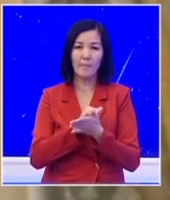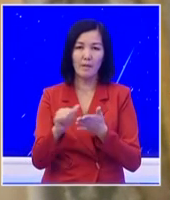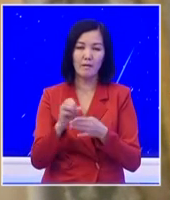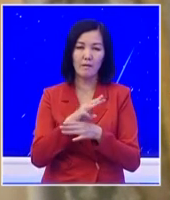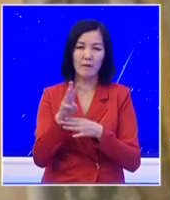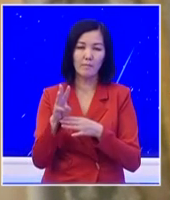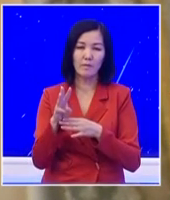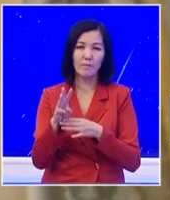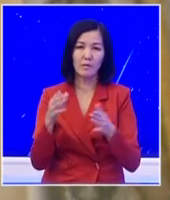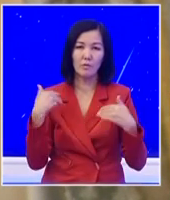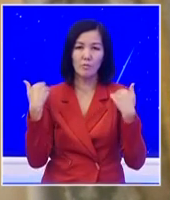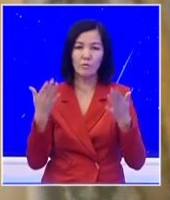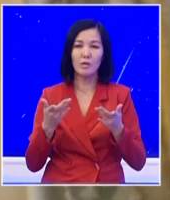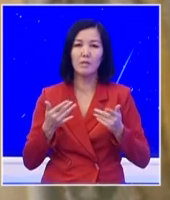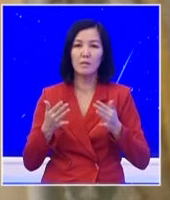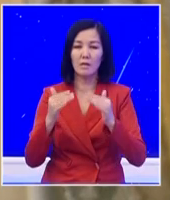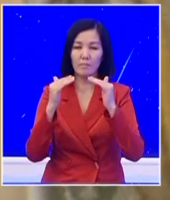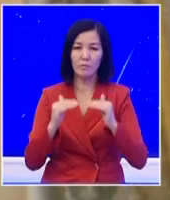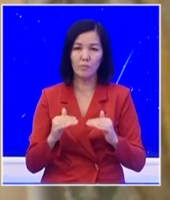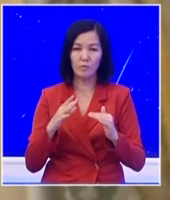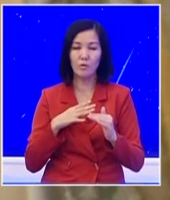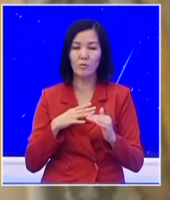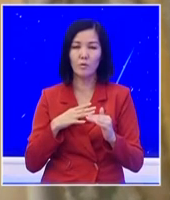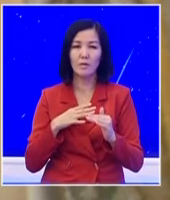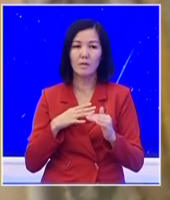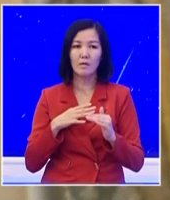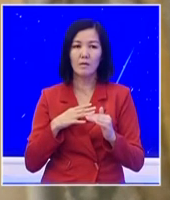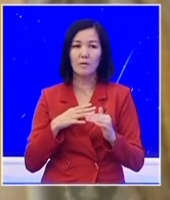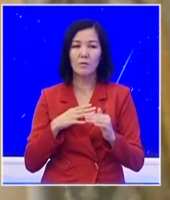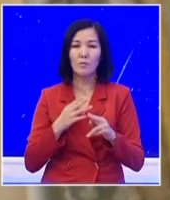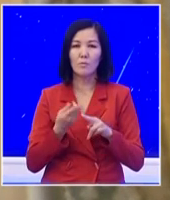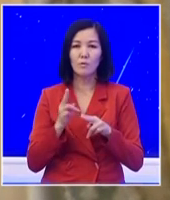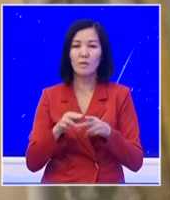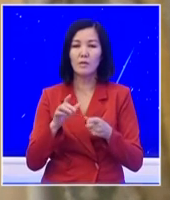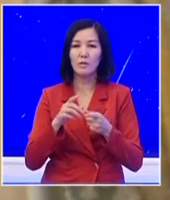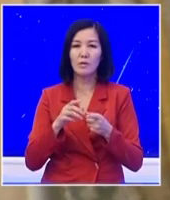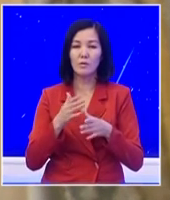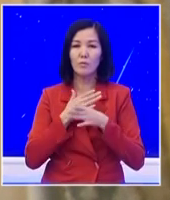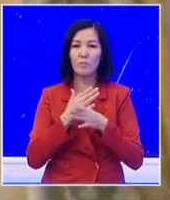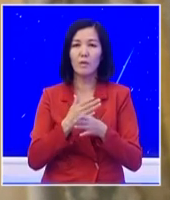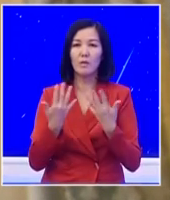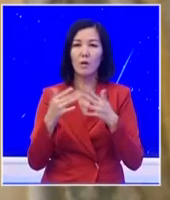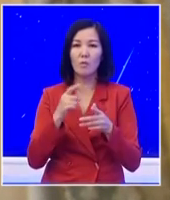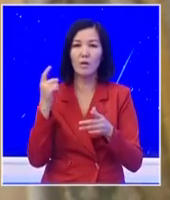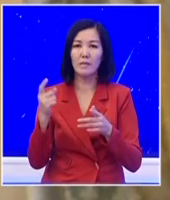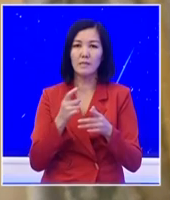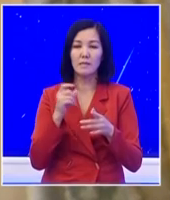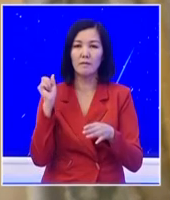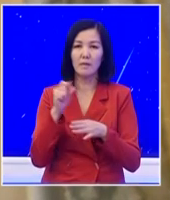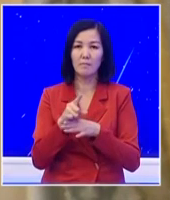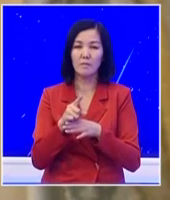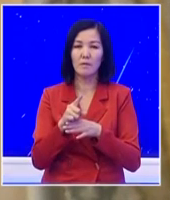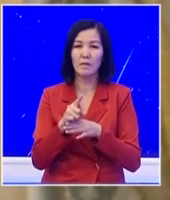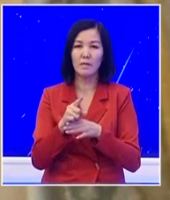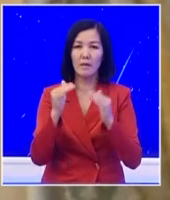қамтамасыз ету ұсынылатын талаптарын төмендету. Осылар арқылы ауыл шаруашылық өндірушілер жүктемені азайтуға мүмкіндік